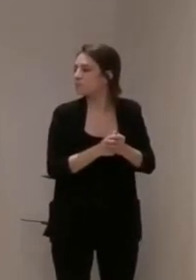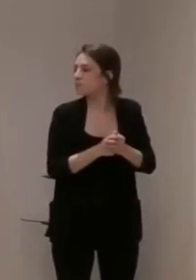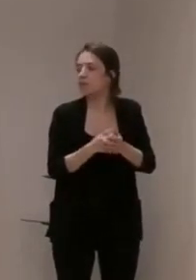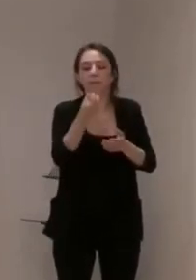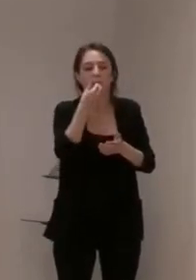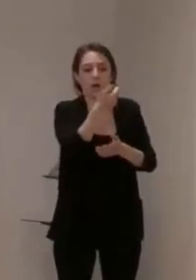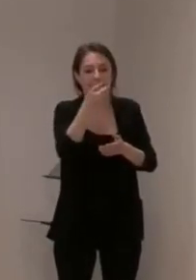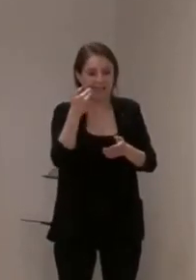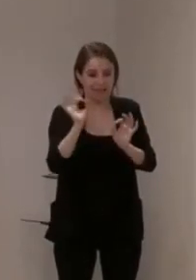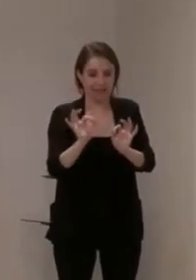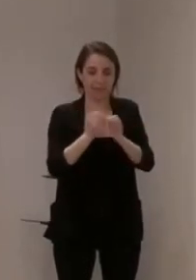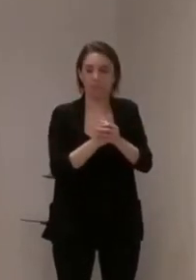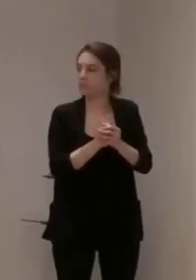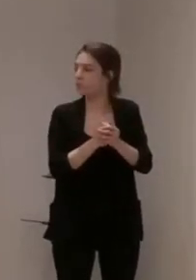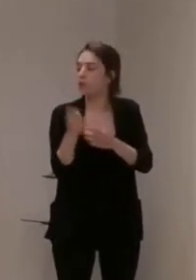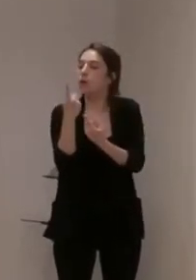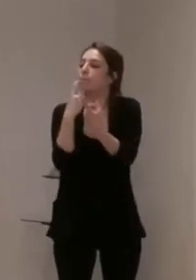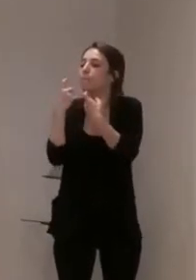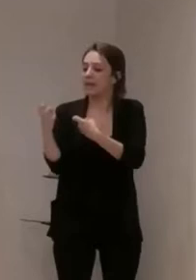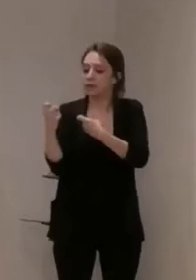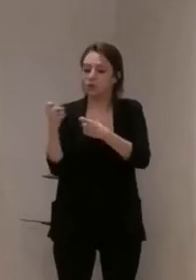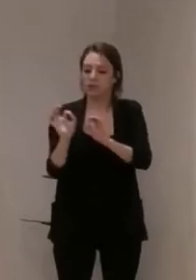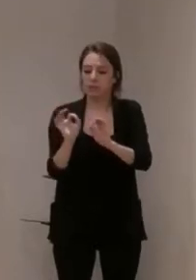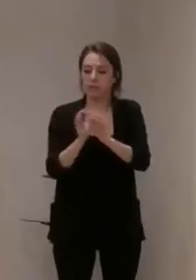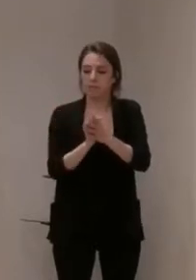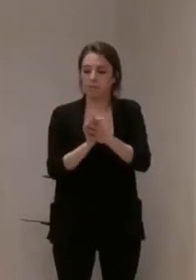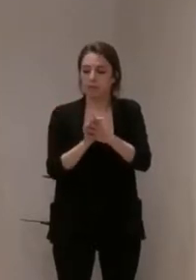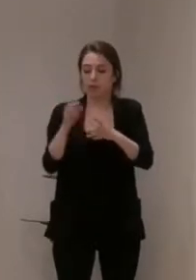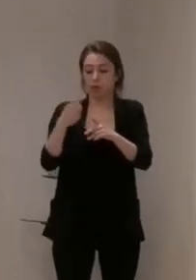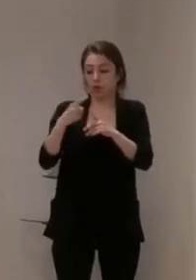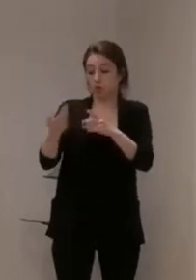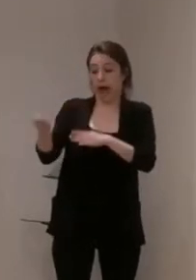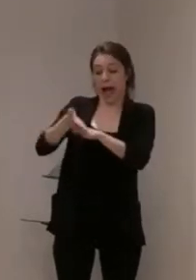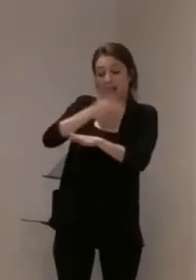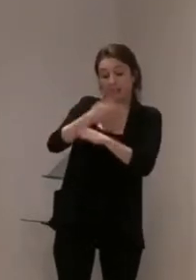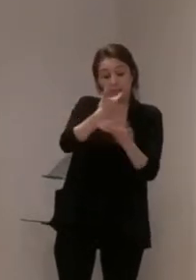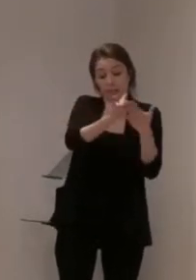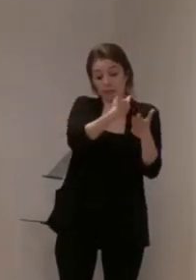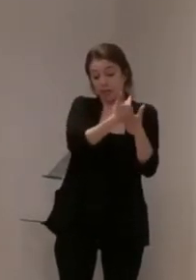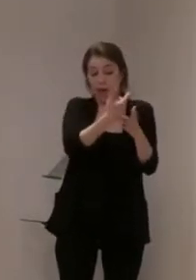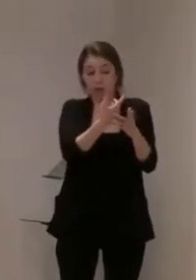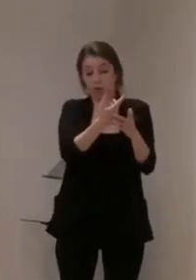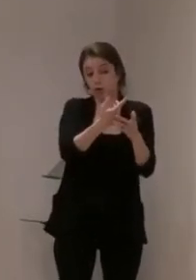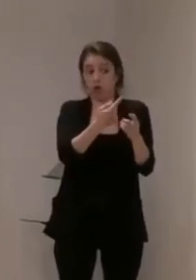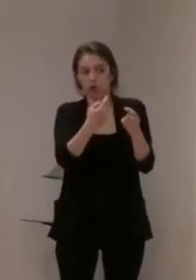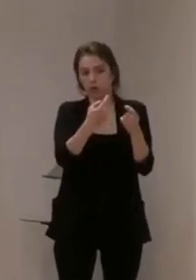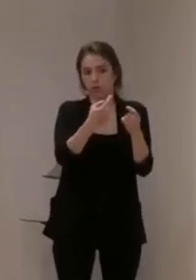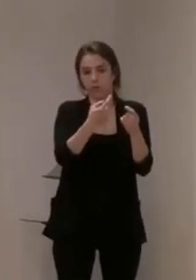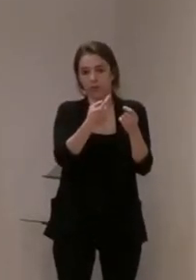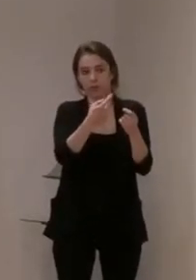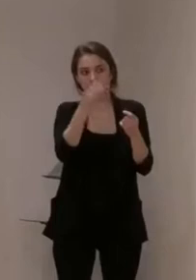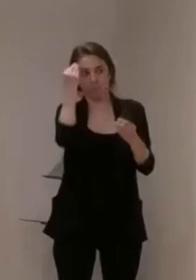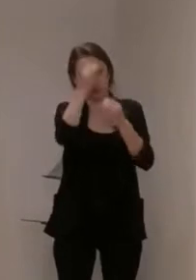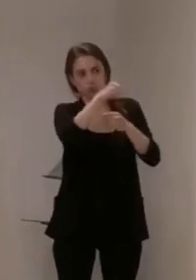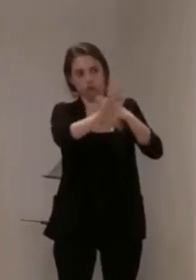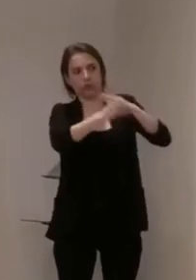Bona tarda. Bona tarda. Et preguntem, perquè abans m'ho comentaves i m'ha fet la impressió que podies aportar moltes coses